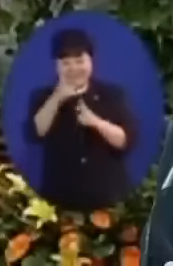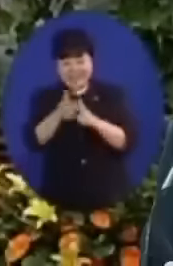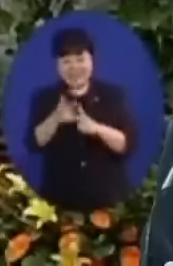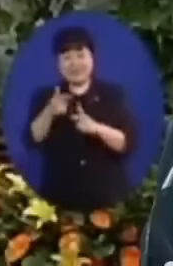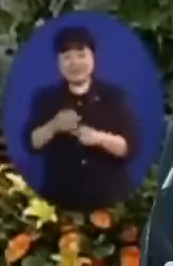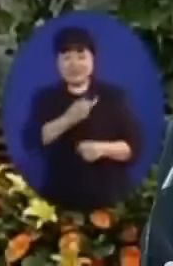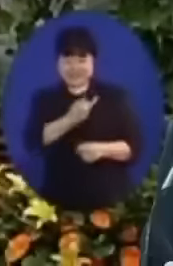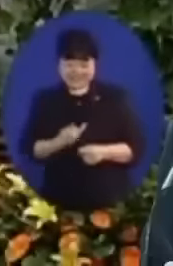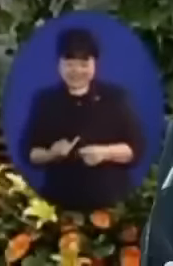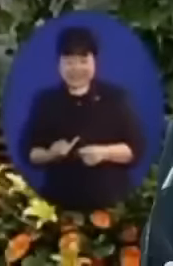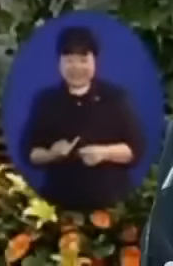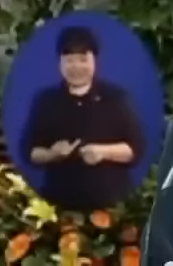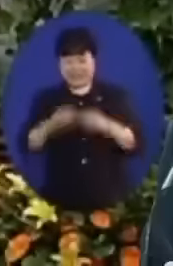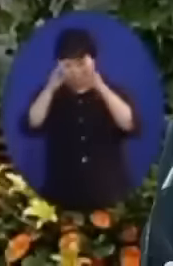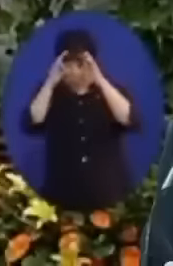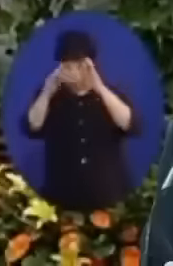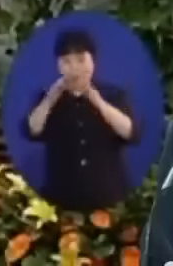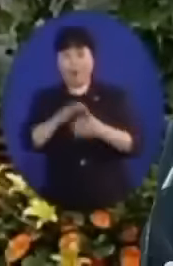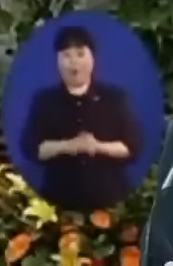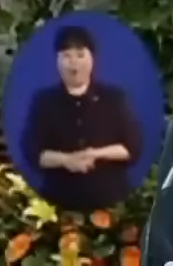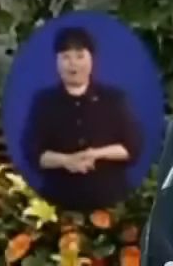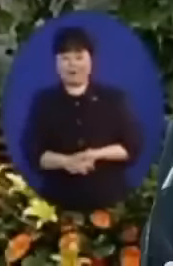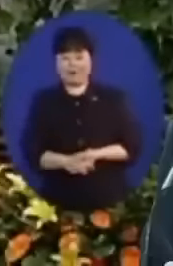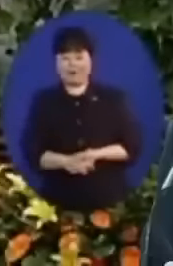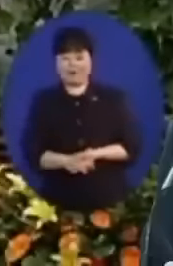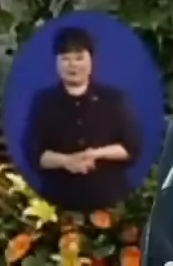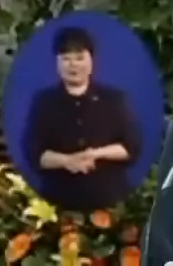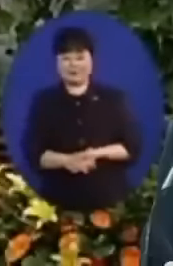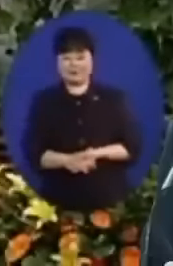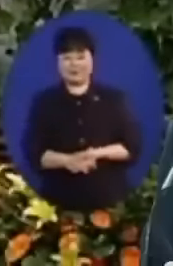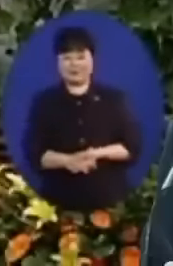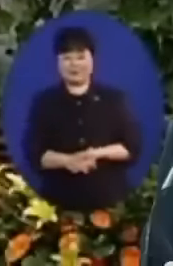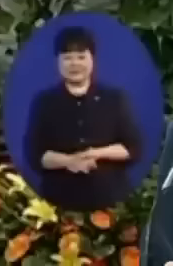예수님의 제자들 눈에는 보입니다.